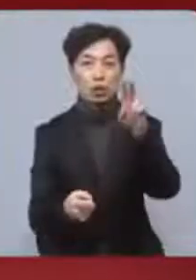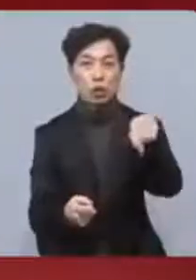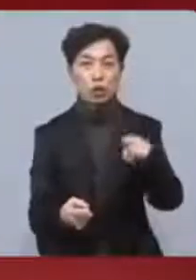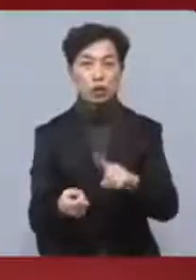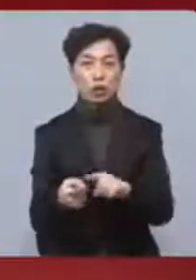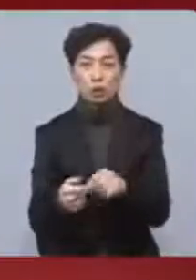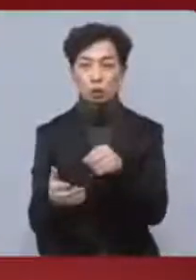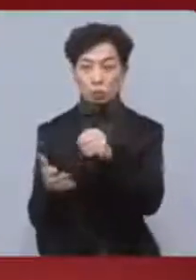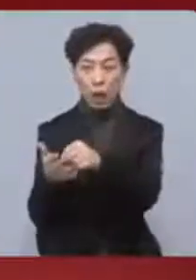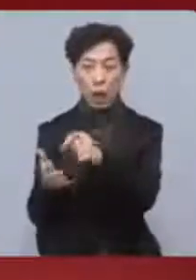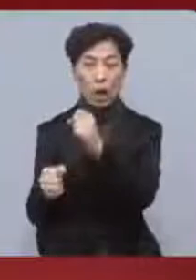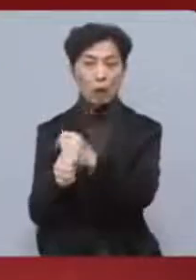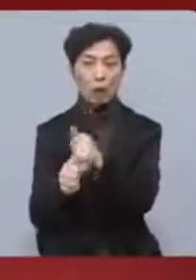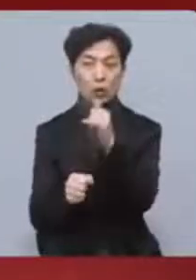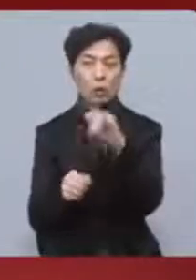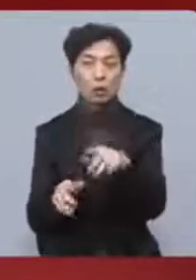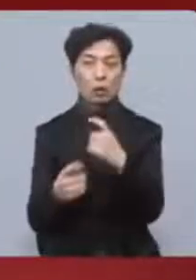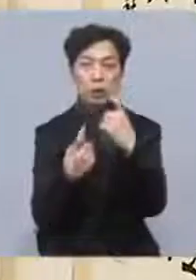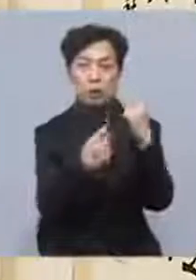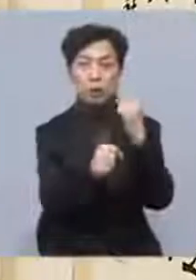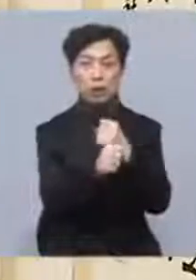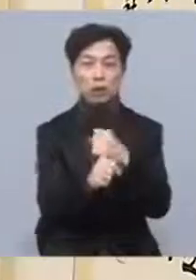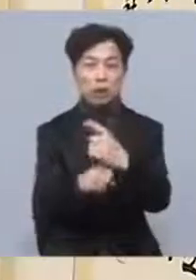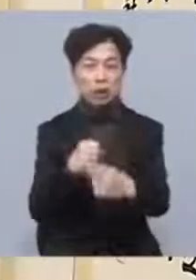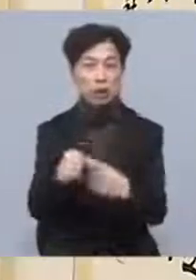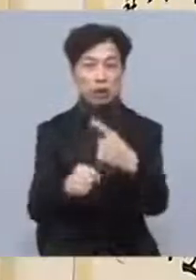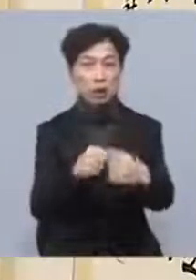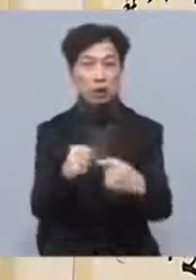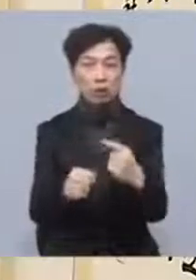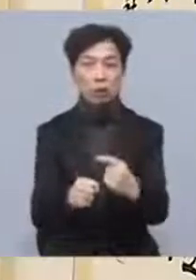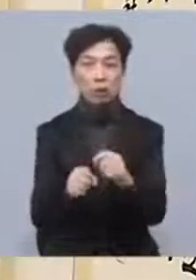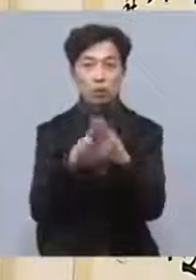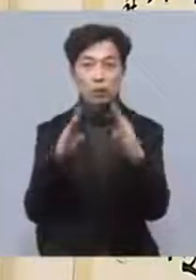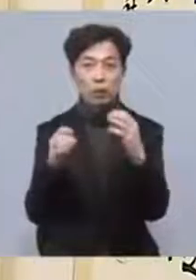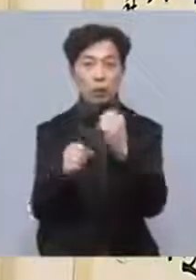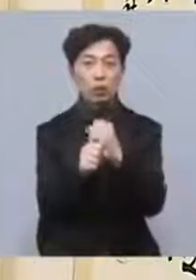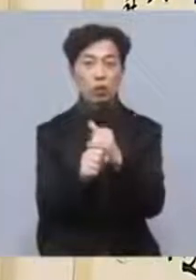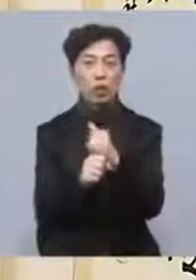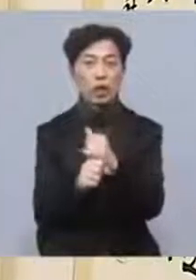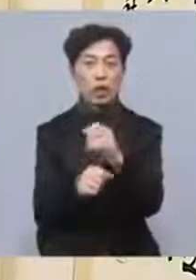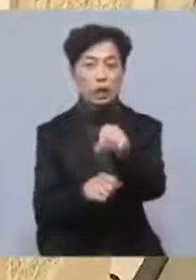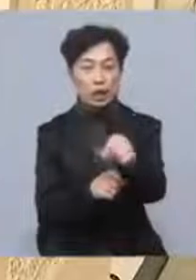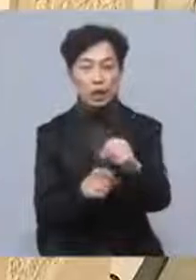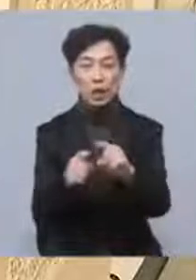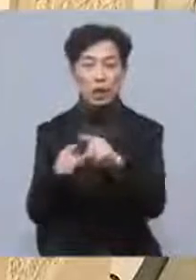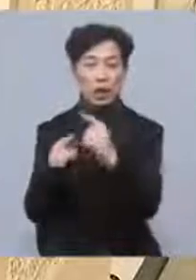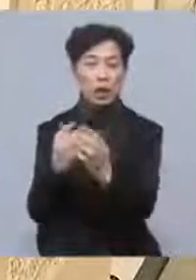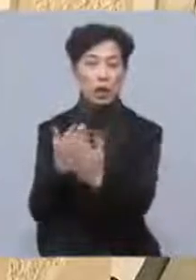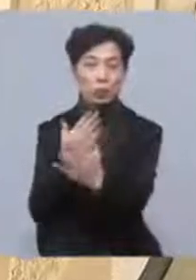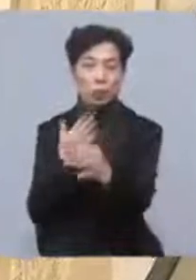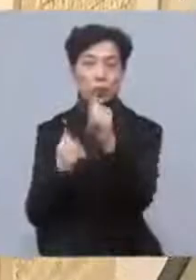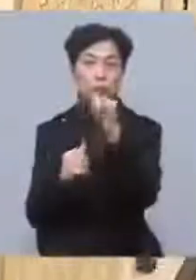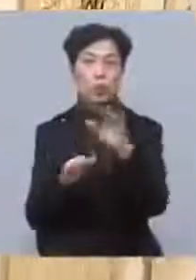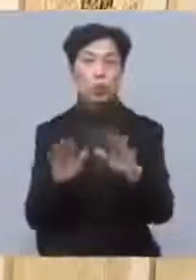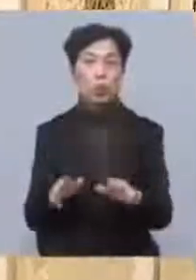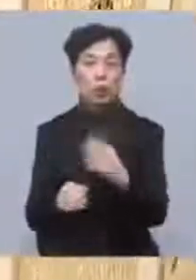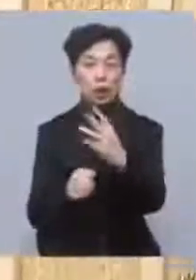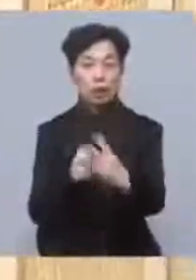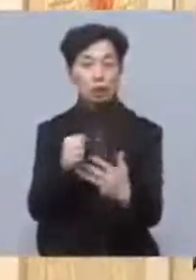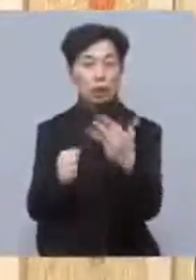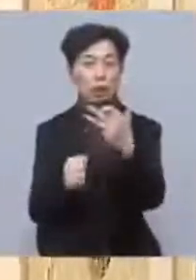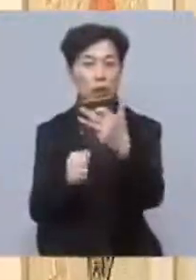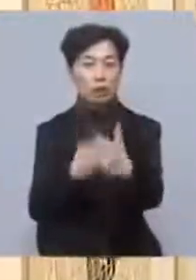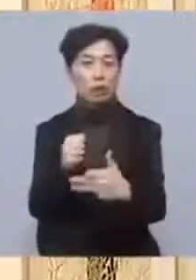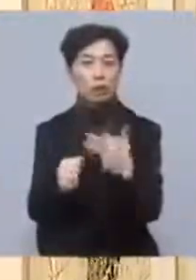유산에 등재된 후 이를 기념하며 매년 열리고 있는 청주 직지 세계 문자 서예대전 입니다 올해 열 여덟 번째인